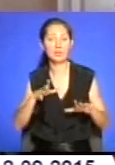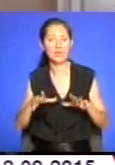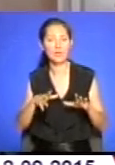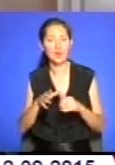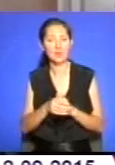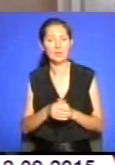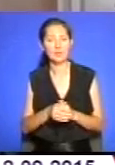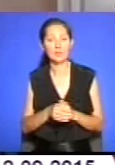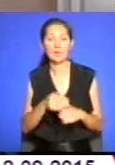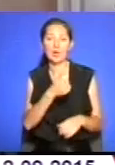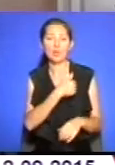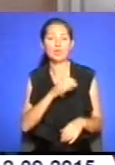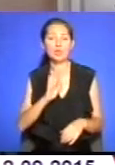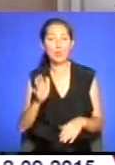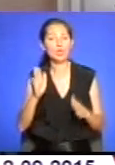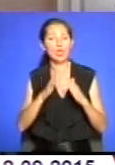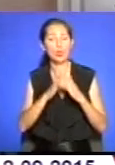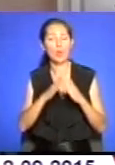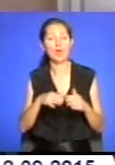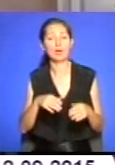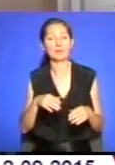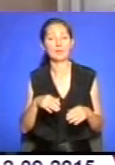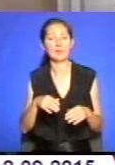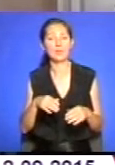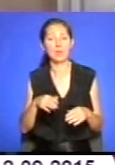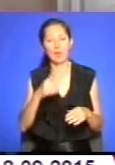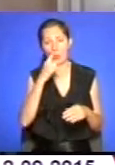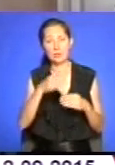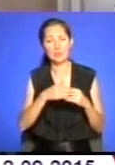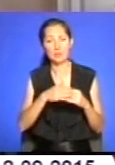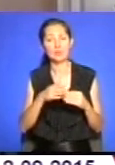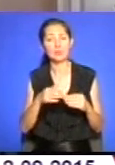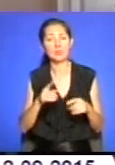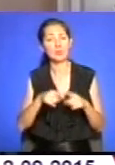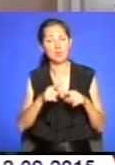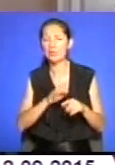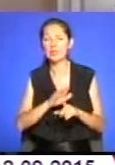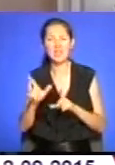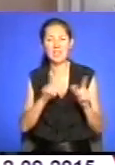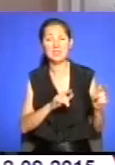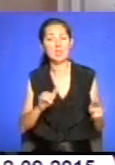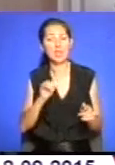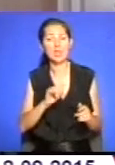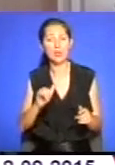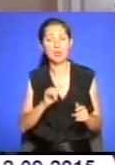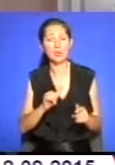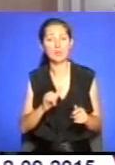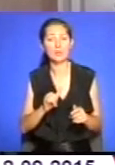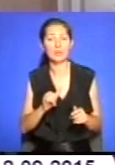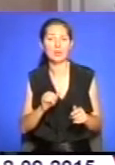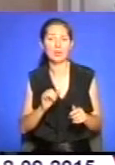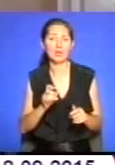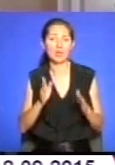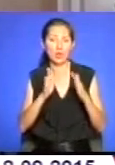І якось, хочеться бути вдома, ближче до рідних і не їздити нікуди. Якщо би хто там не казав, вдома і